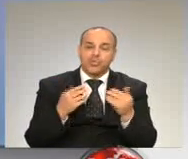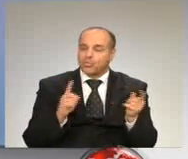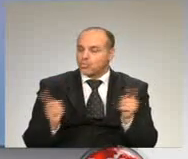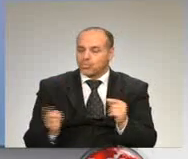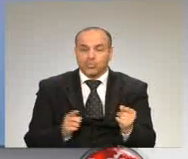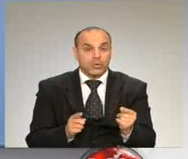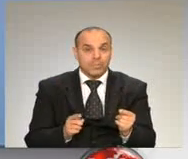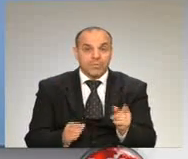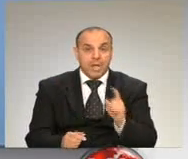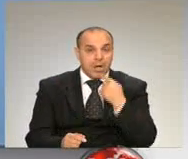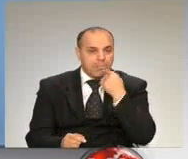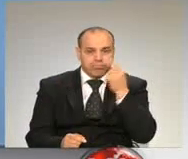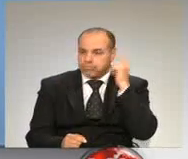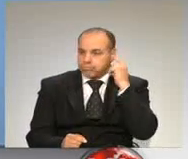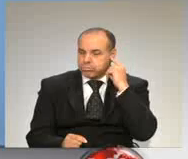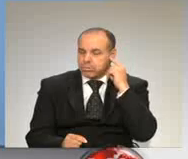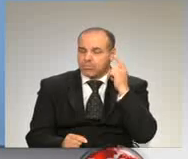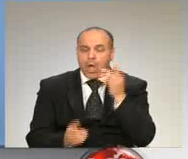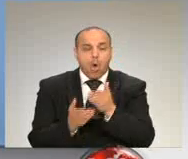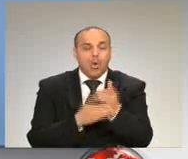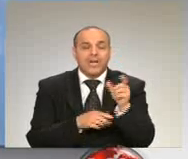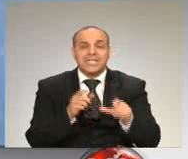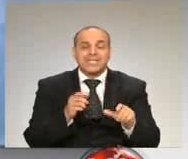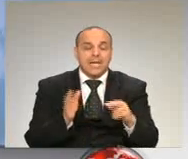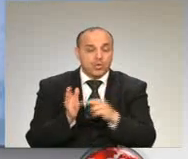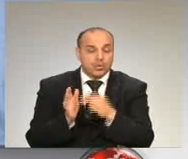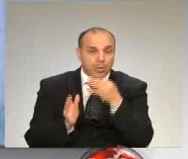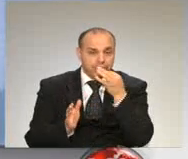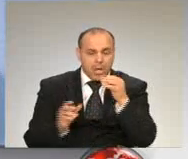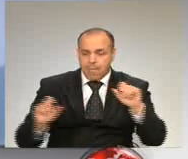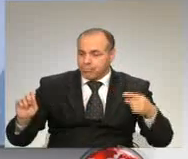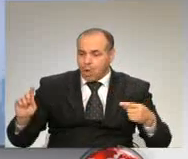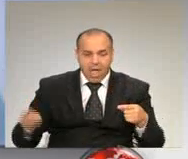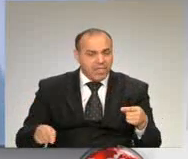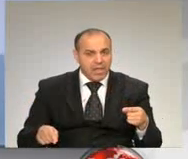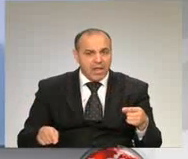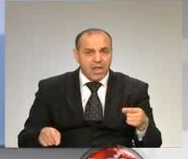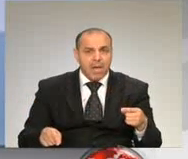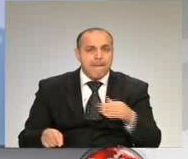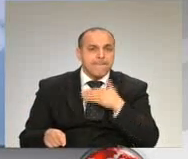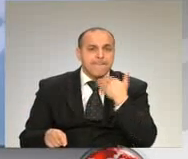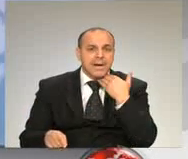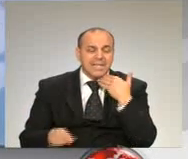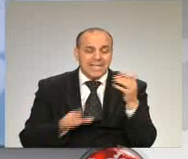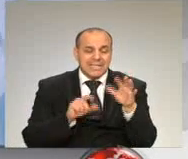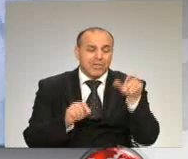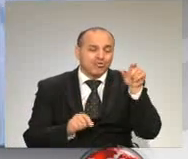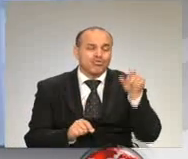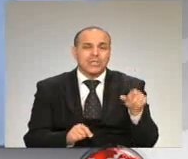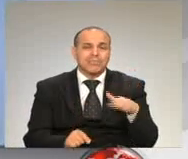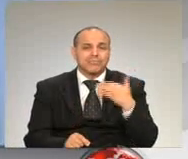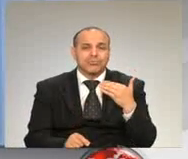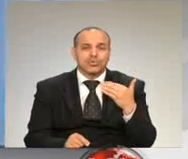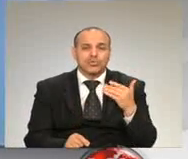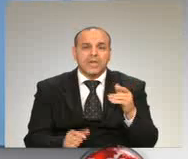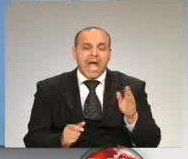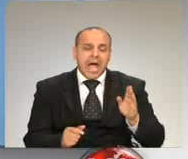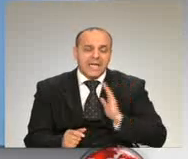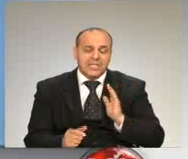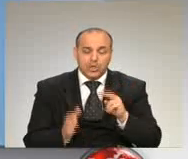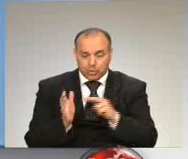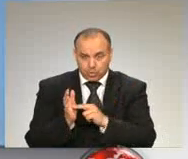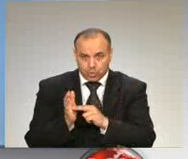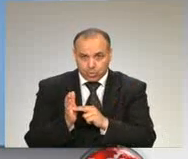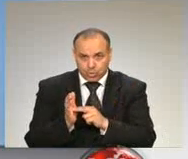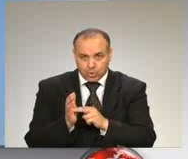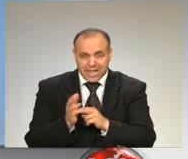الجانبين. فحسب المرصد السوري لحقوق الإنسان، فإن هذه المعارك أسفرت عن مقتل 70 على الأقل من عناصر الجيش السوري